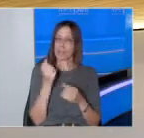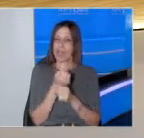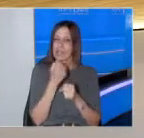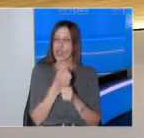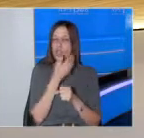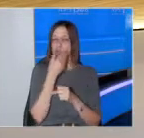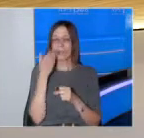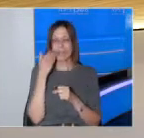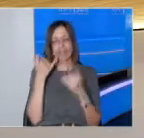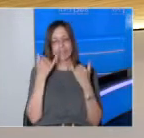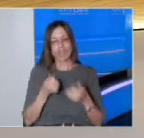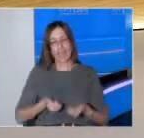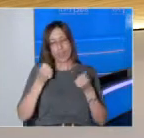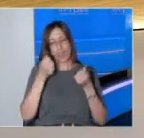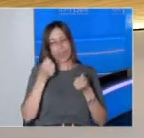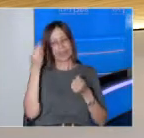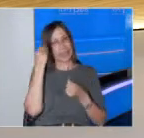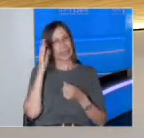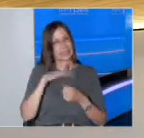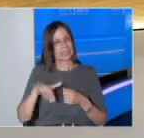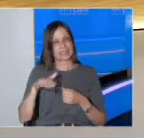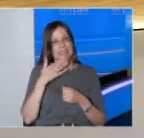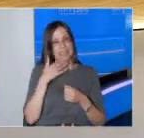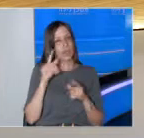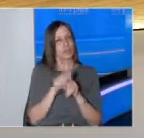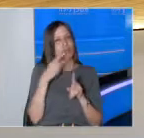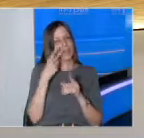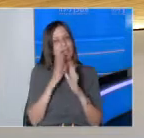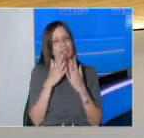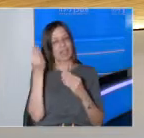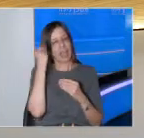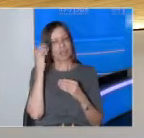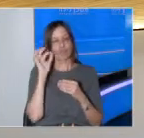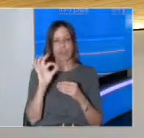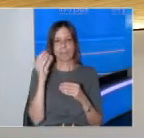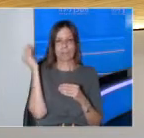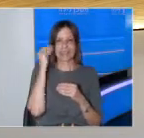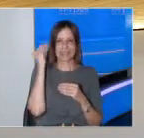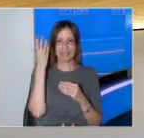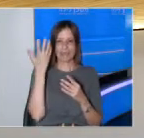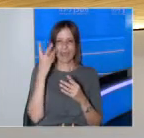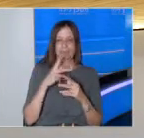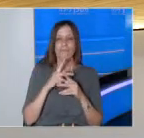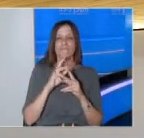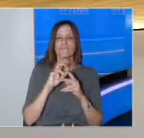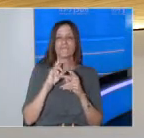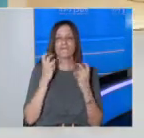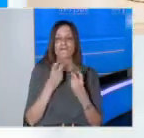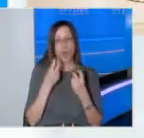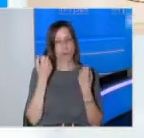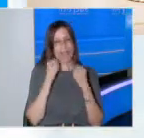על החינוך של תלמידי ישראל, כפי שהוא משתקף בספרי הלימוד של בתי הספר. הפורום החילוני העלה את הפוסט